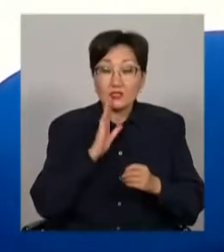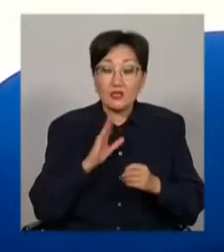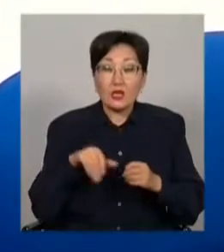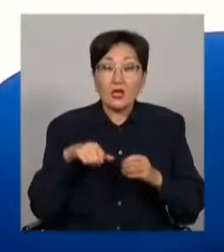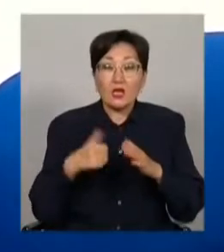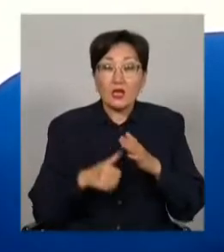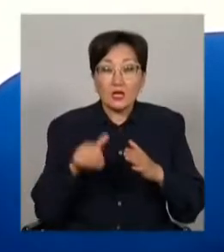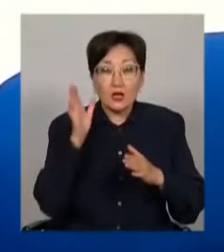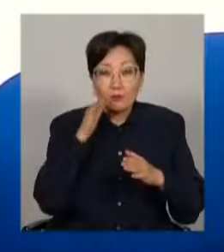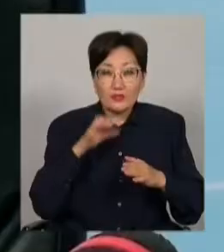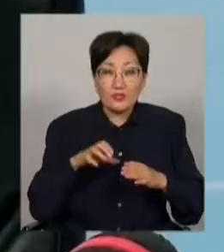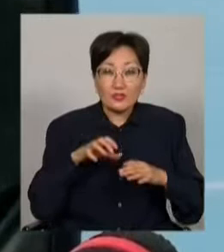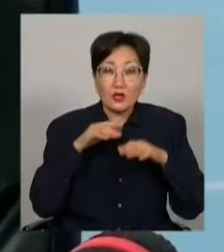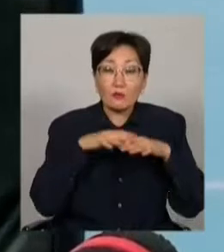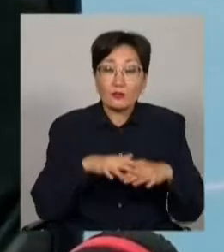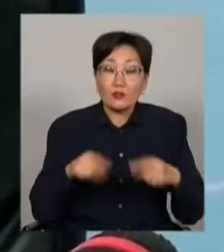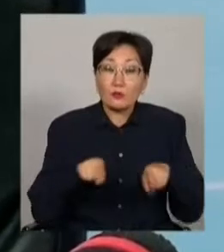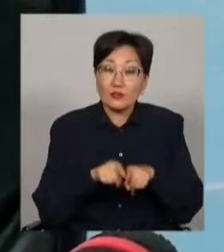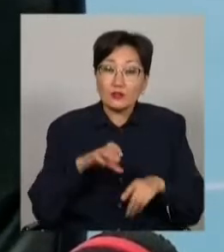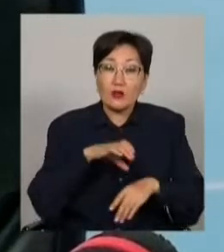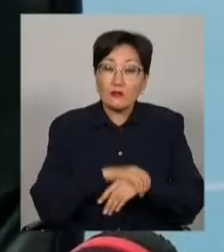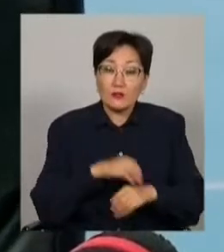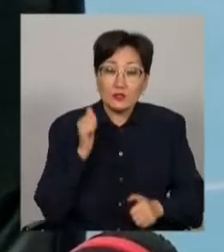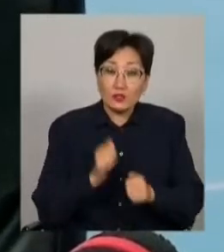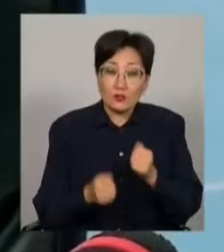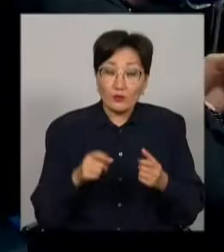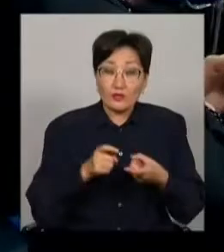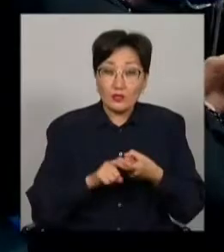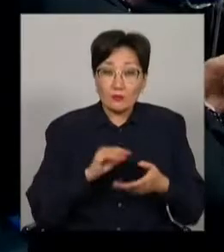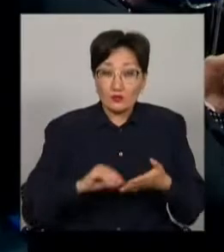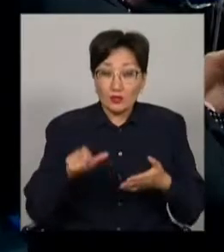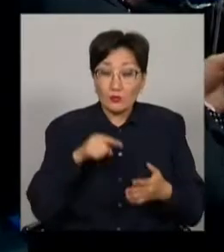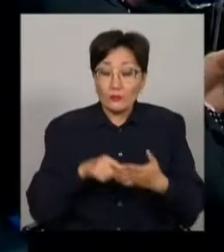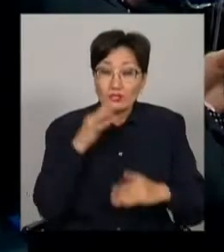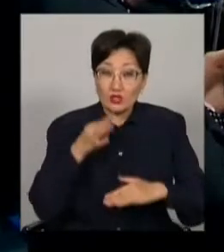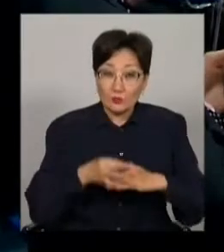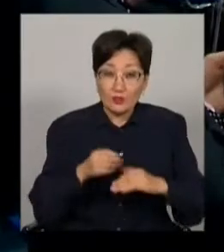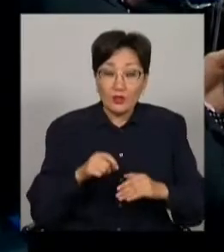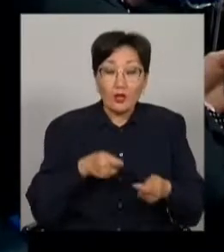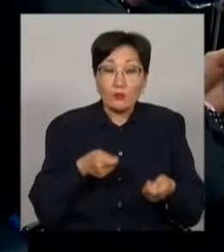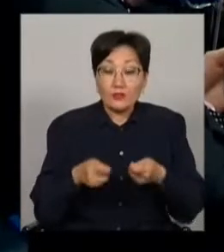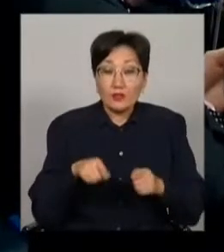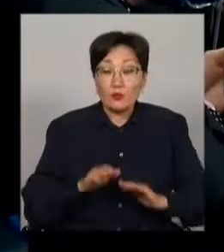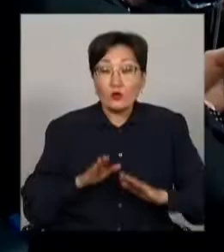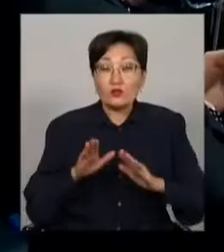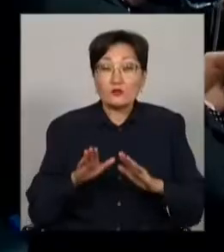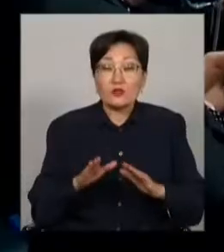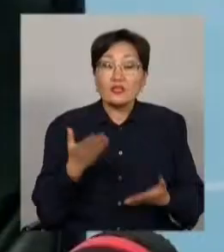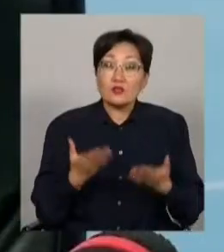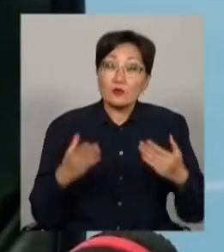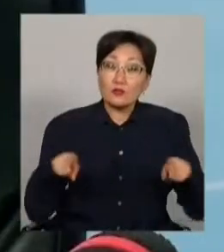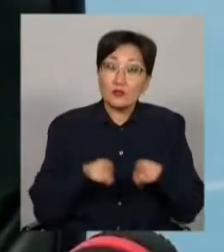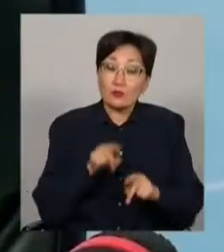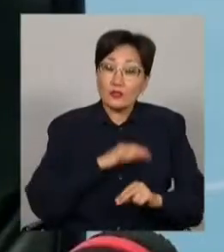қаңғыбас ит талап тастаған болатын. Мұндай жағдайлардың жиілеп кетуіне байланысты журналистердің сұрағына жауап берген облыс әкімінің орынбасары, егер